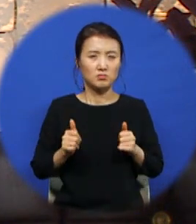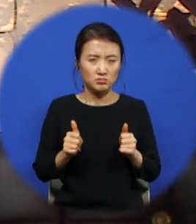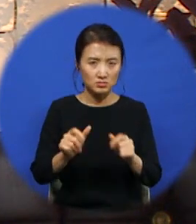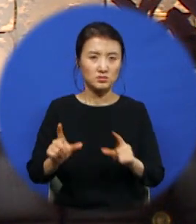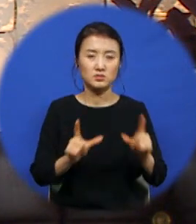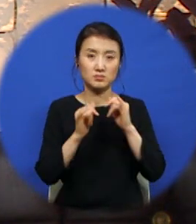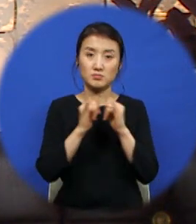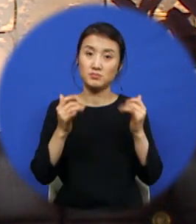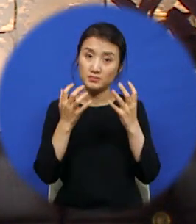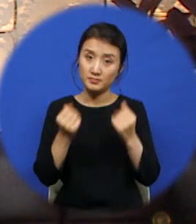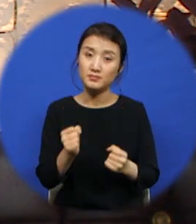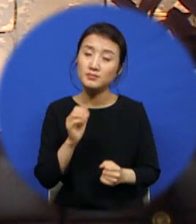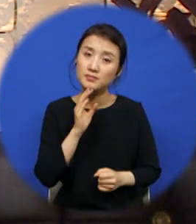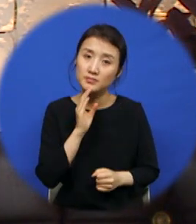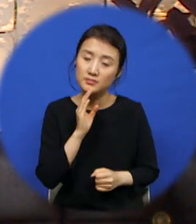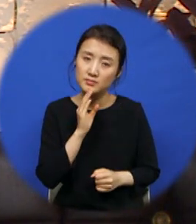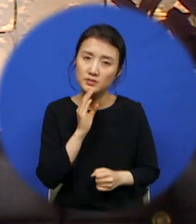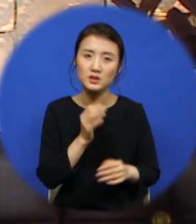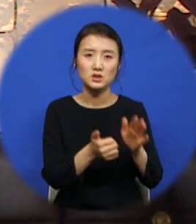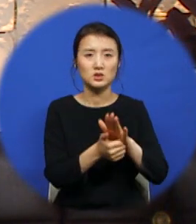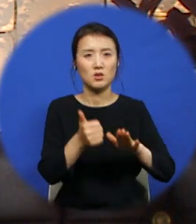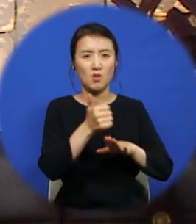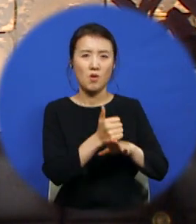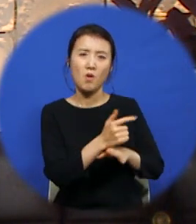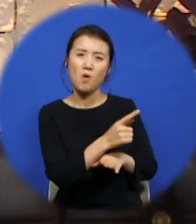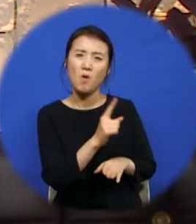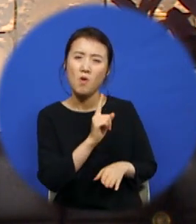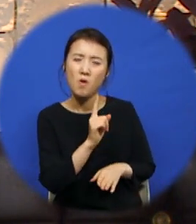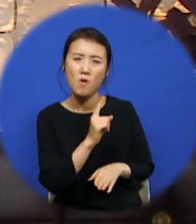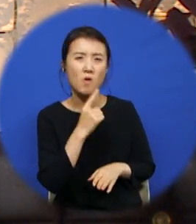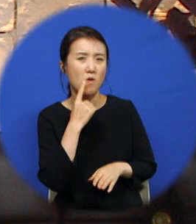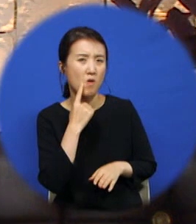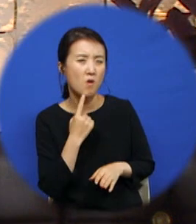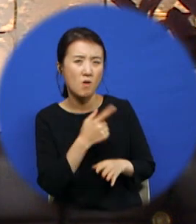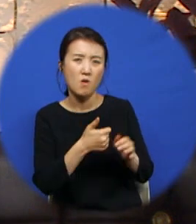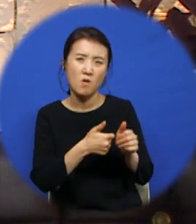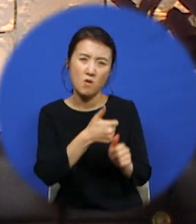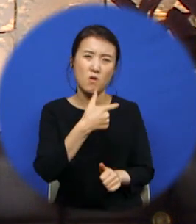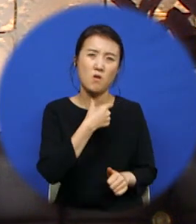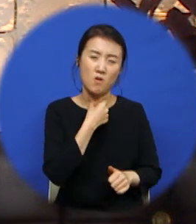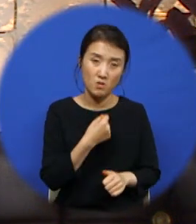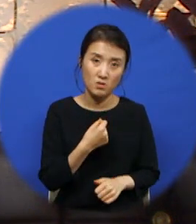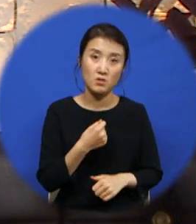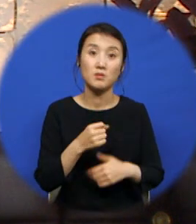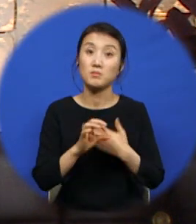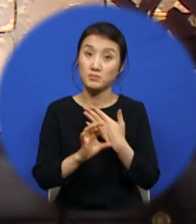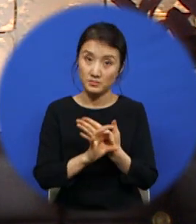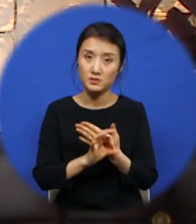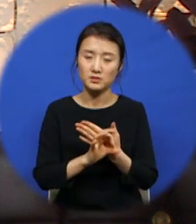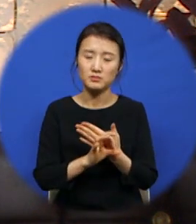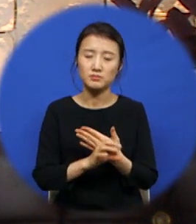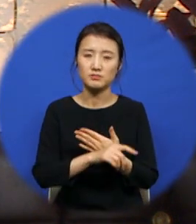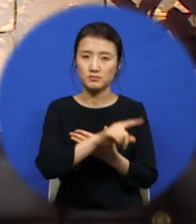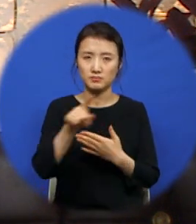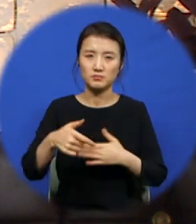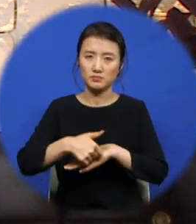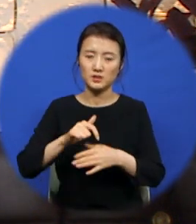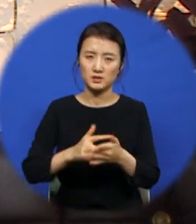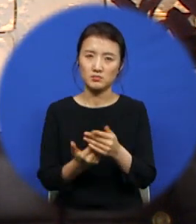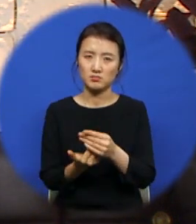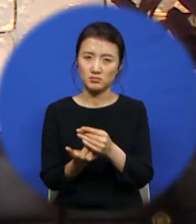정말 그 성공의 비결이 참 부럽다 우리도 차 사람들 능가할 정도의 그런 민족이 되어야겠다 그런 부분을 아마 여러분들도